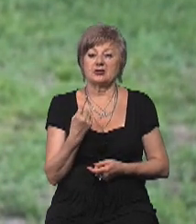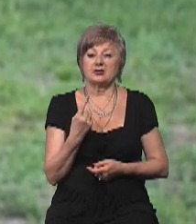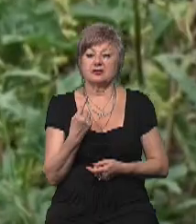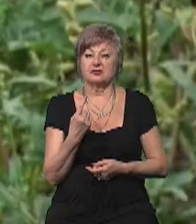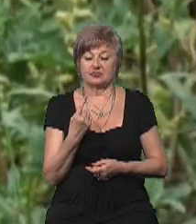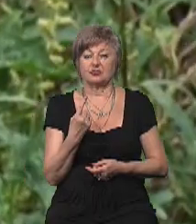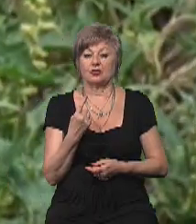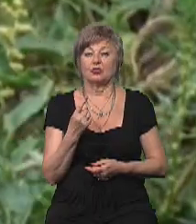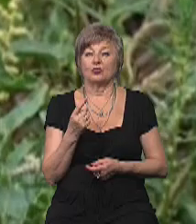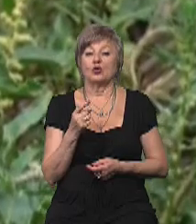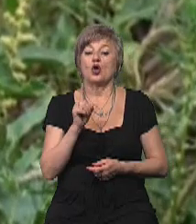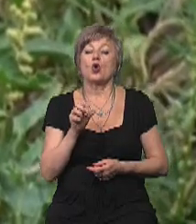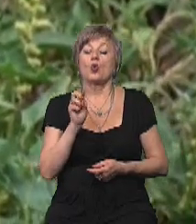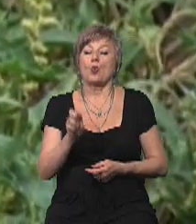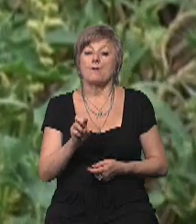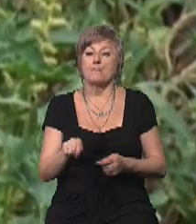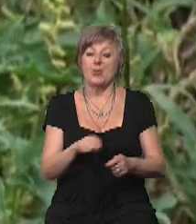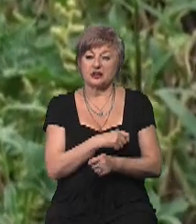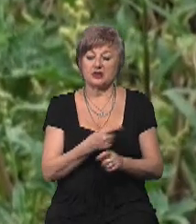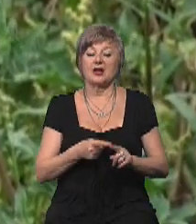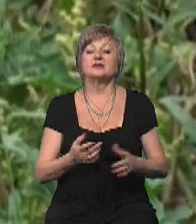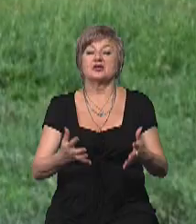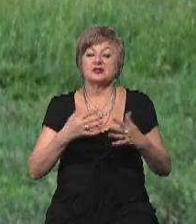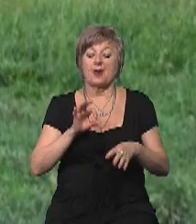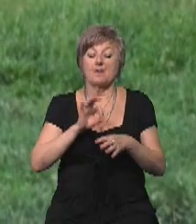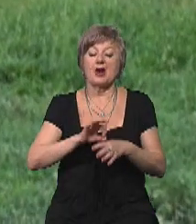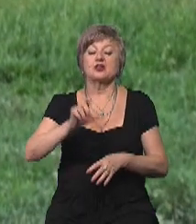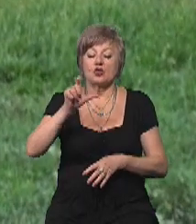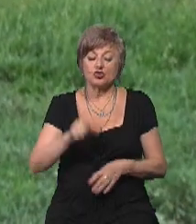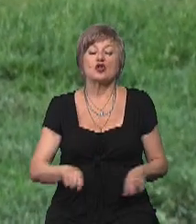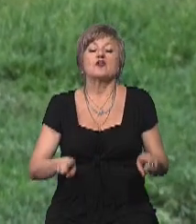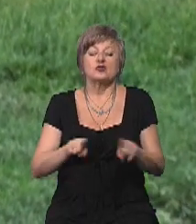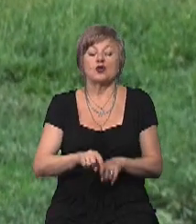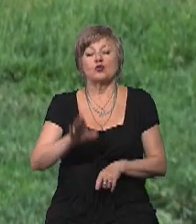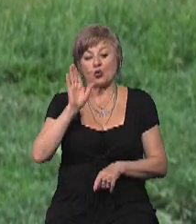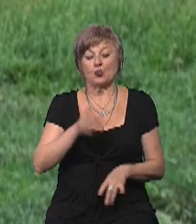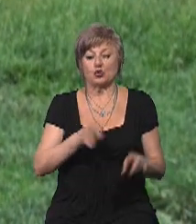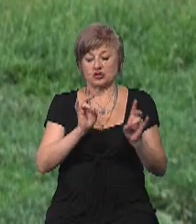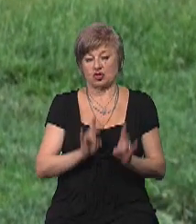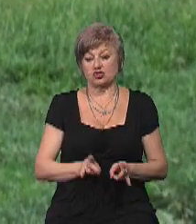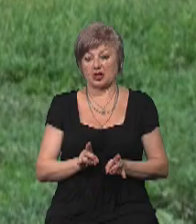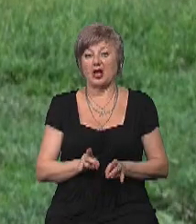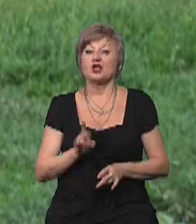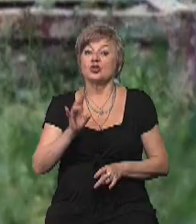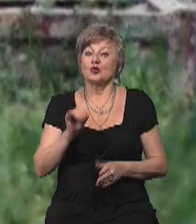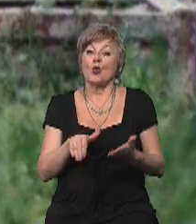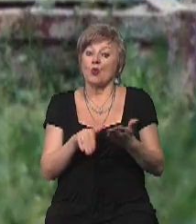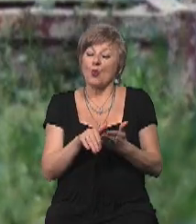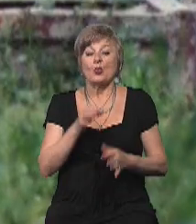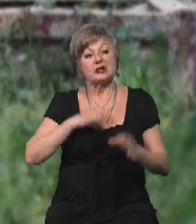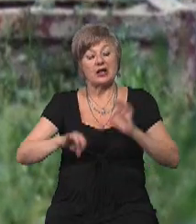метр, тобто на один кубічний метр. Це означає, що хвора людина все одно буде страждати, але їй допоможуть